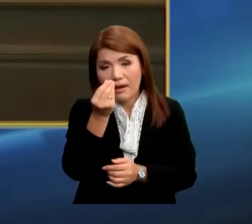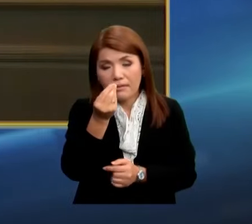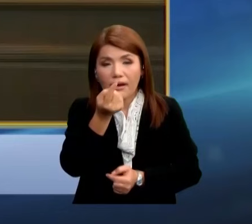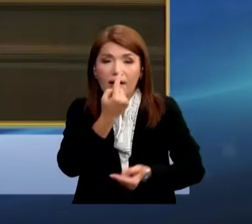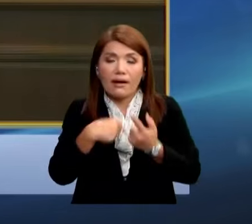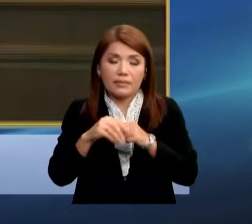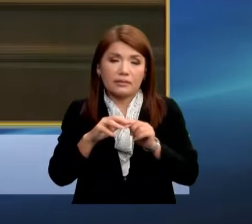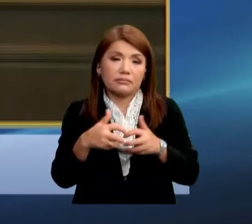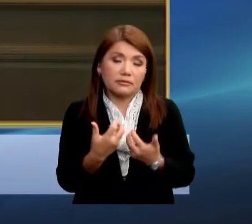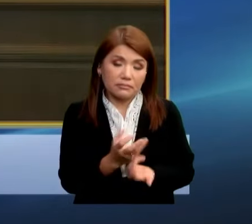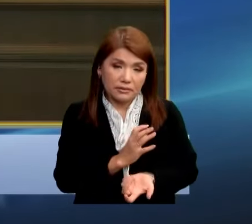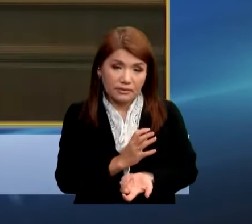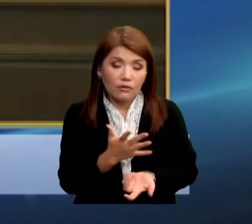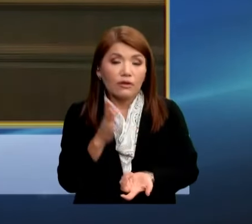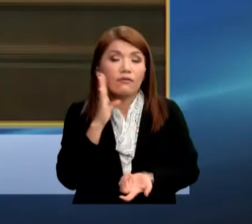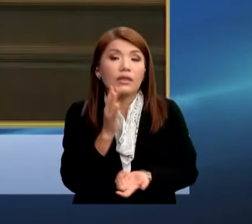жере